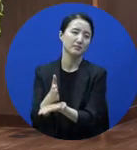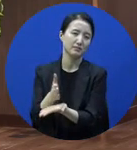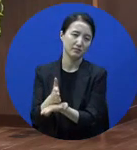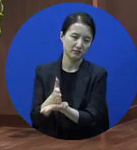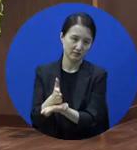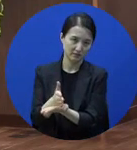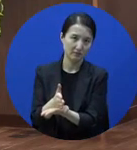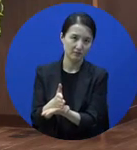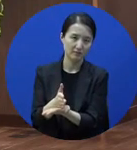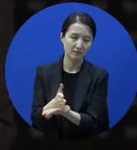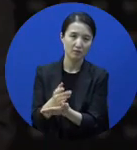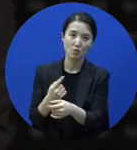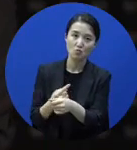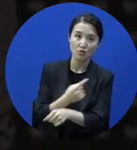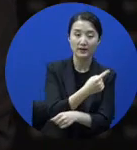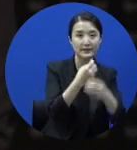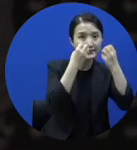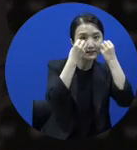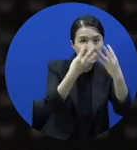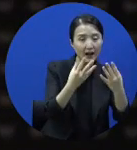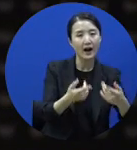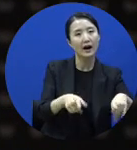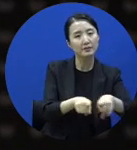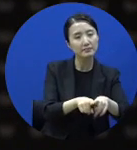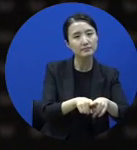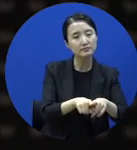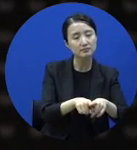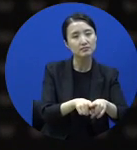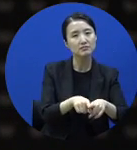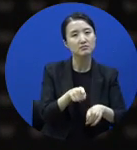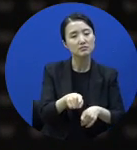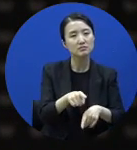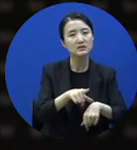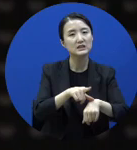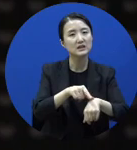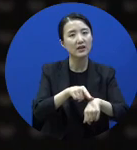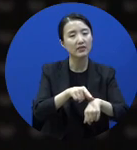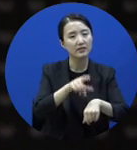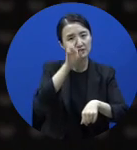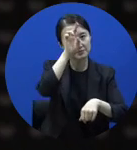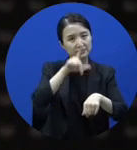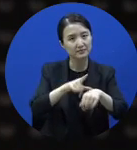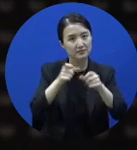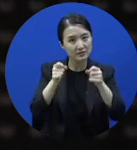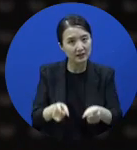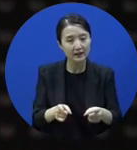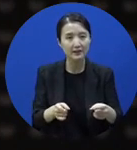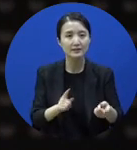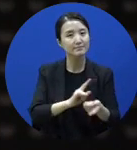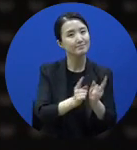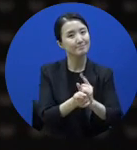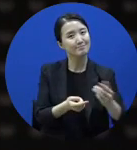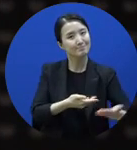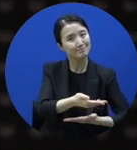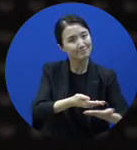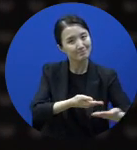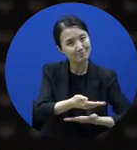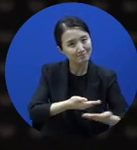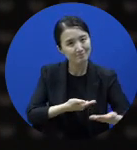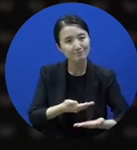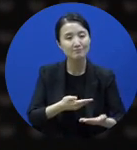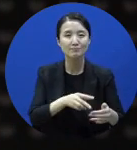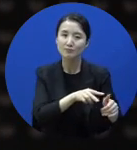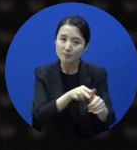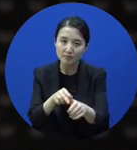있어? 라는 것들이 있는데 가능한 한 점심시간의 활용들이 되게 중요하고요. 그 다음에 회사에 보면 이런 거 누가 할래? 라고